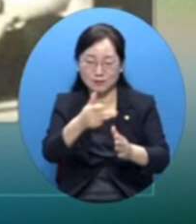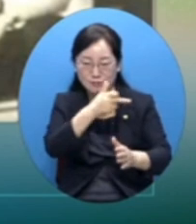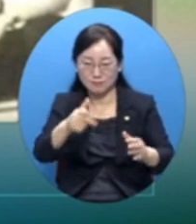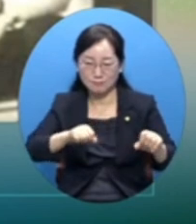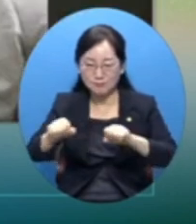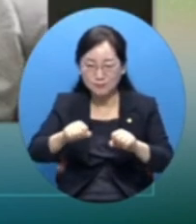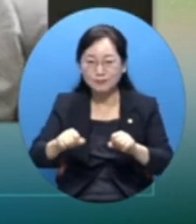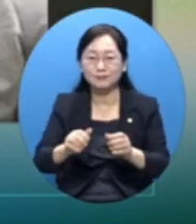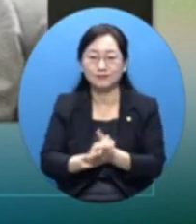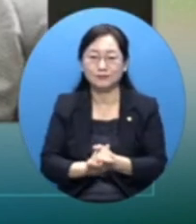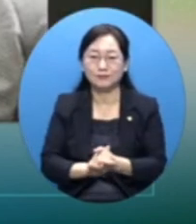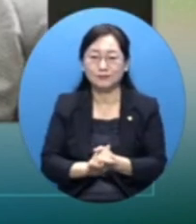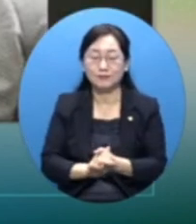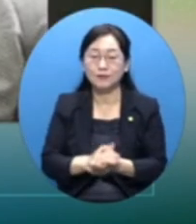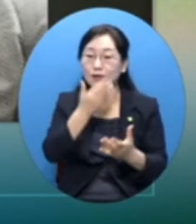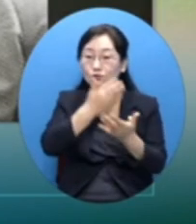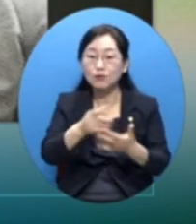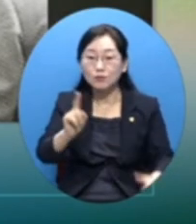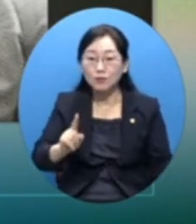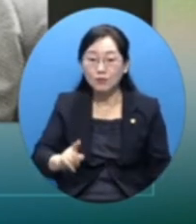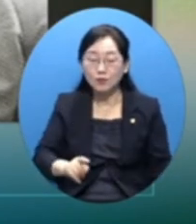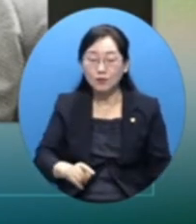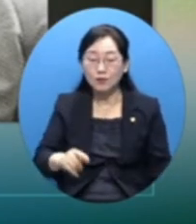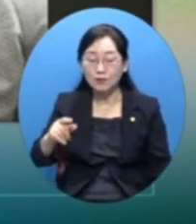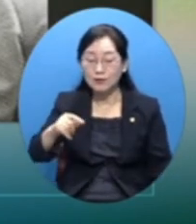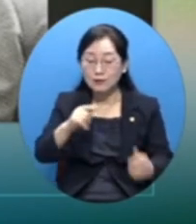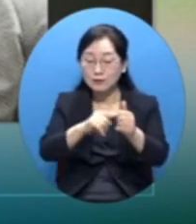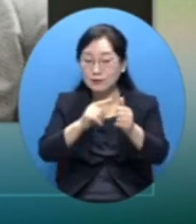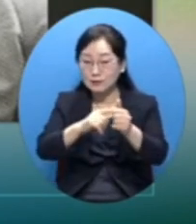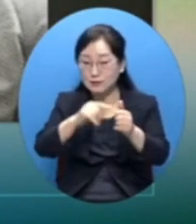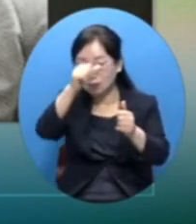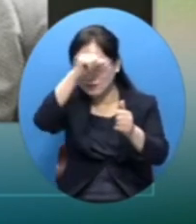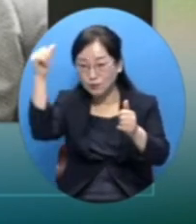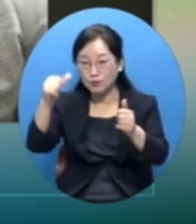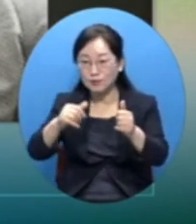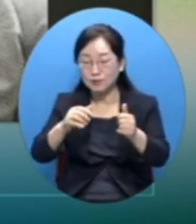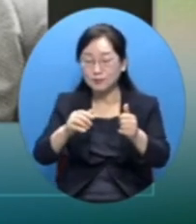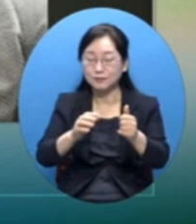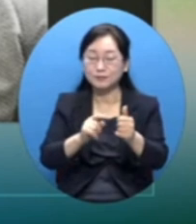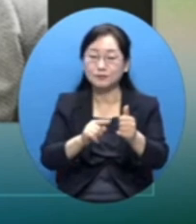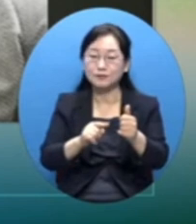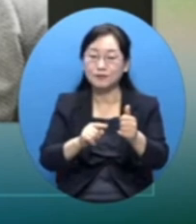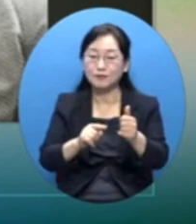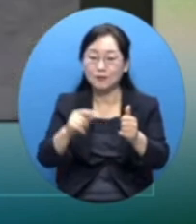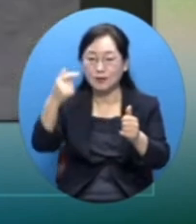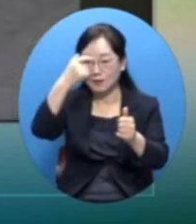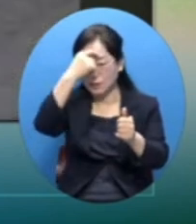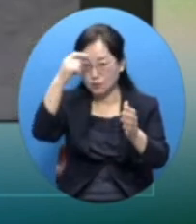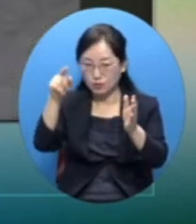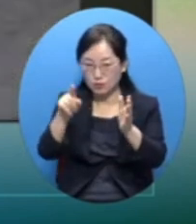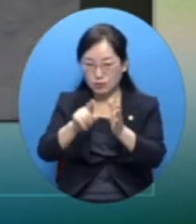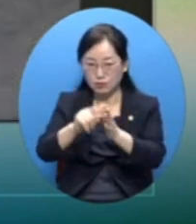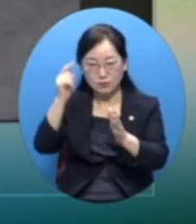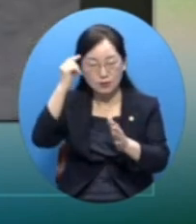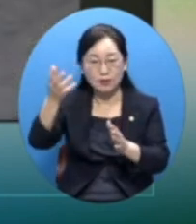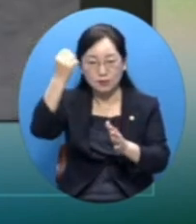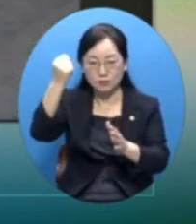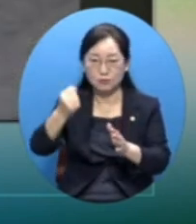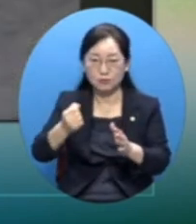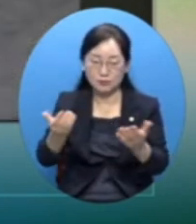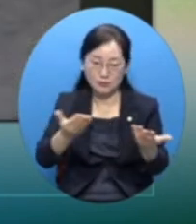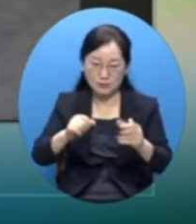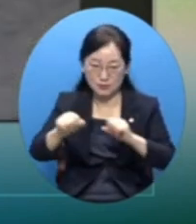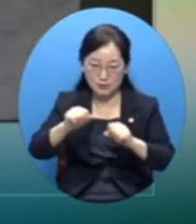되었습니다 중요한 것은 그 김용기 장로님이 기독교 정신을 가지고 이같은 귀한 역사를 일으켰다고 하는